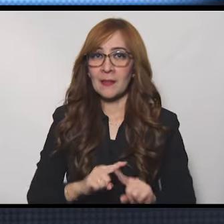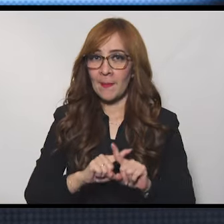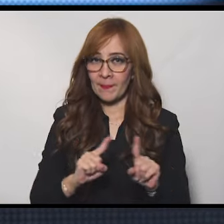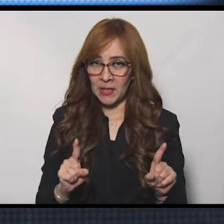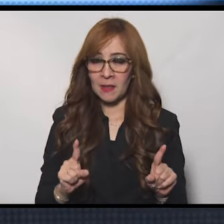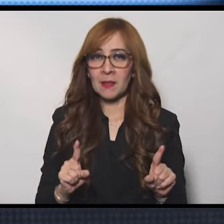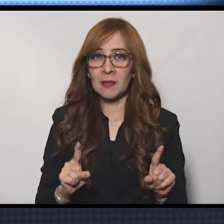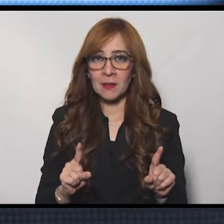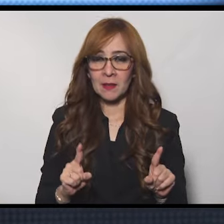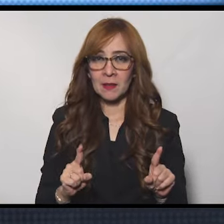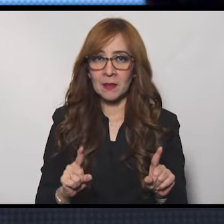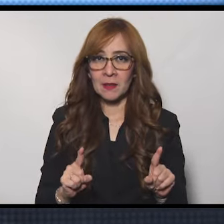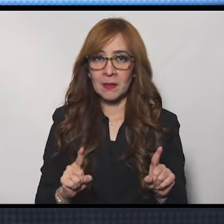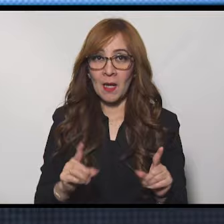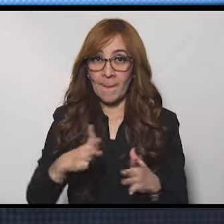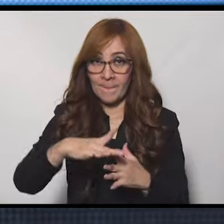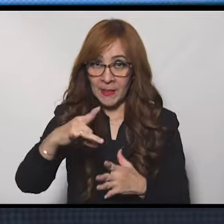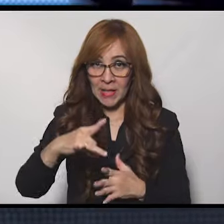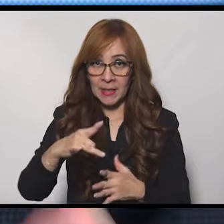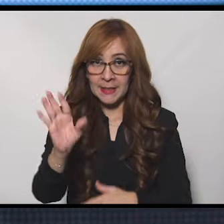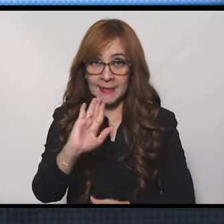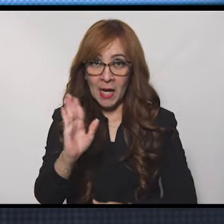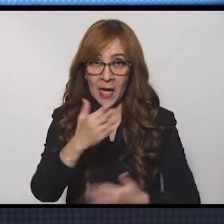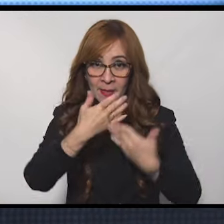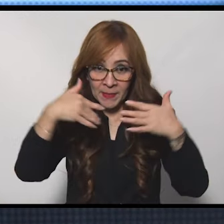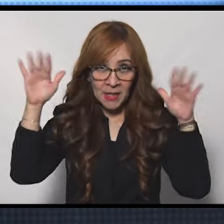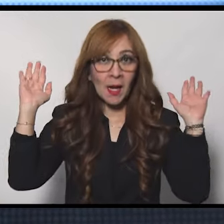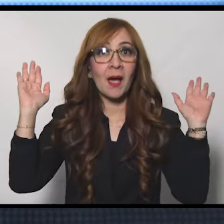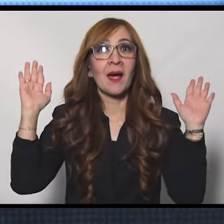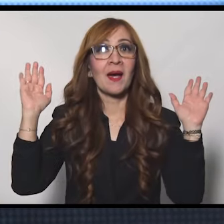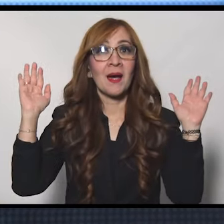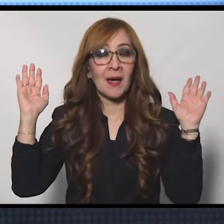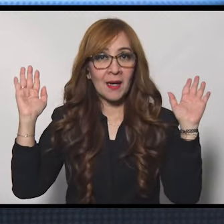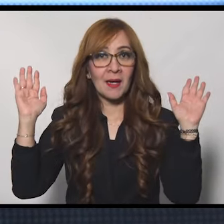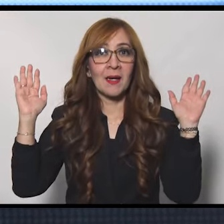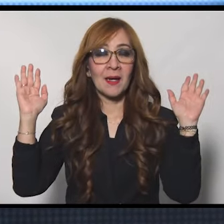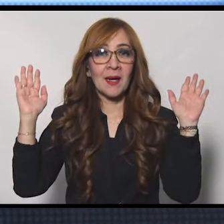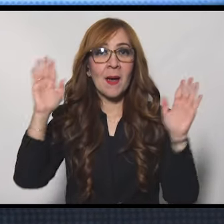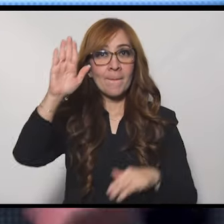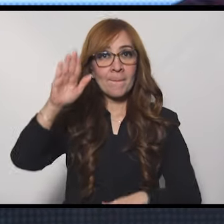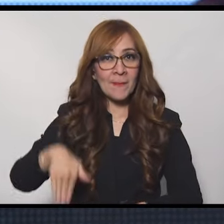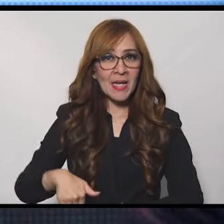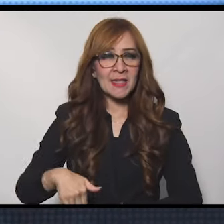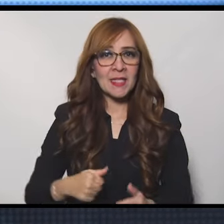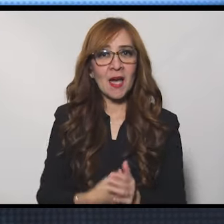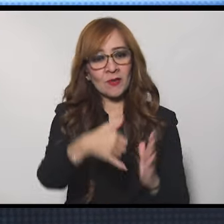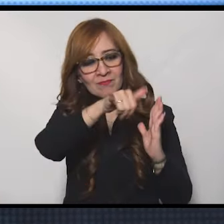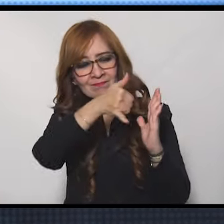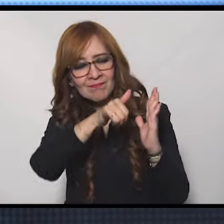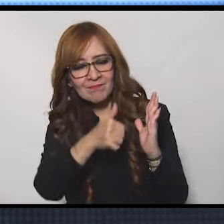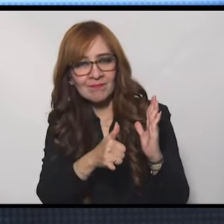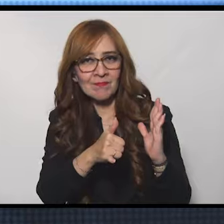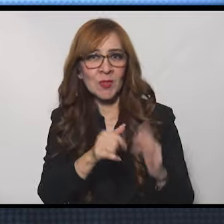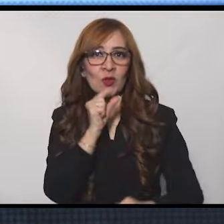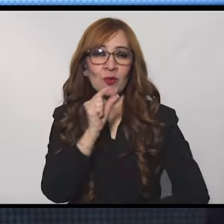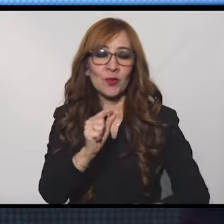Tapi memilih untuk enggak menyerah sama Tuhan. Masih aja refuse untuk feel